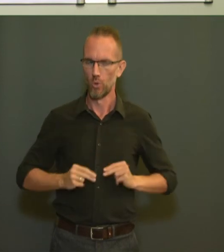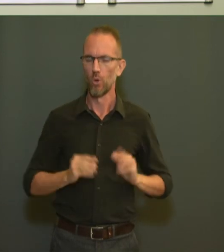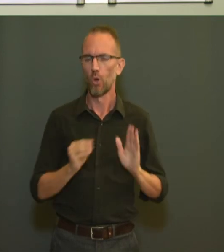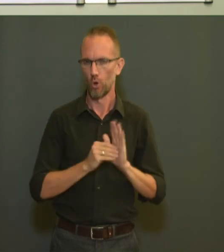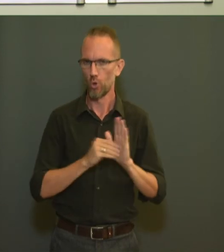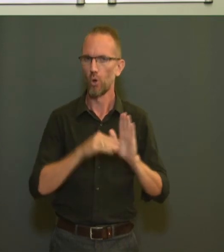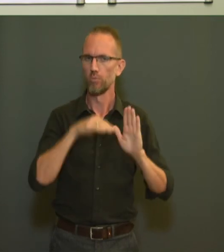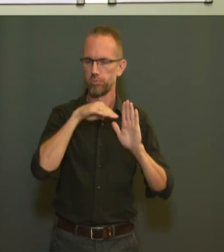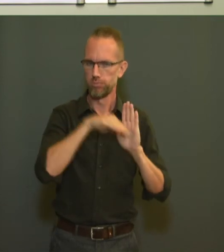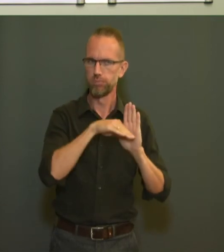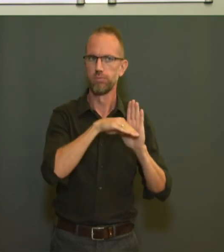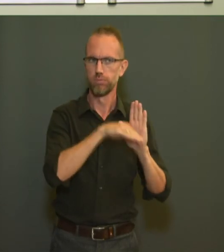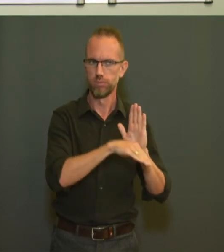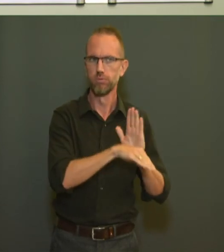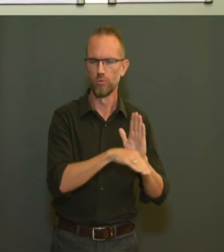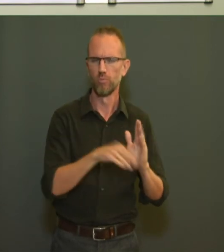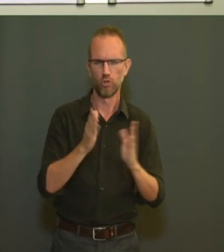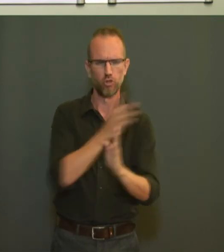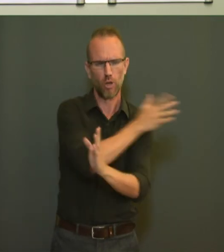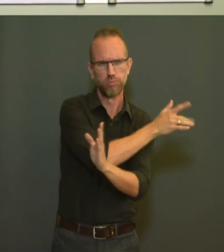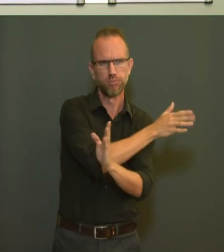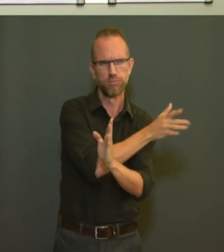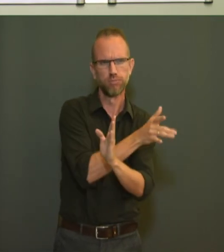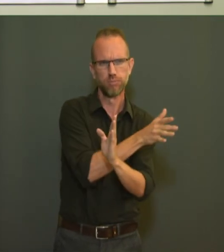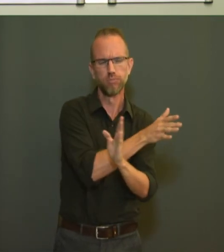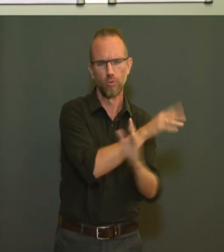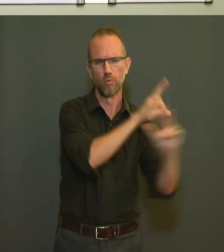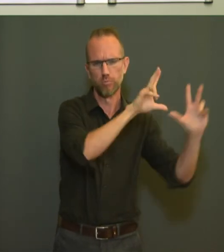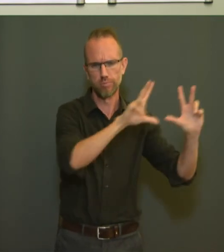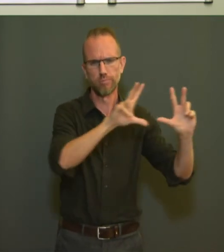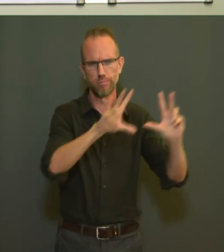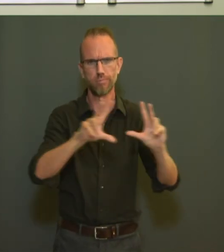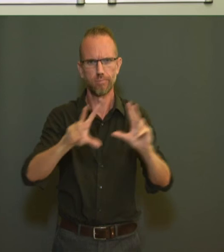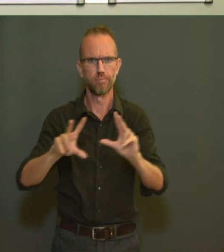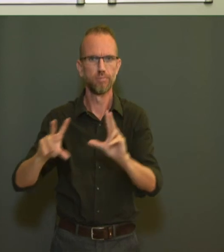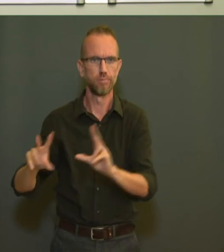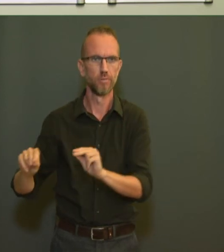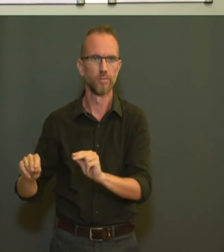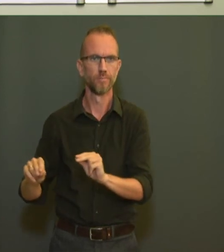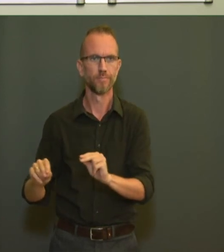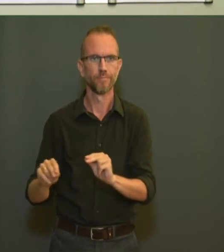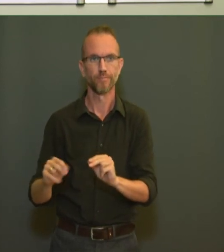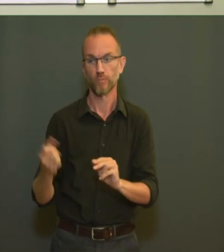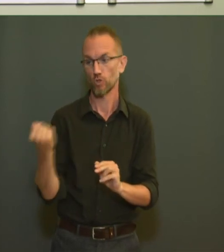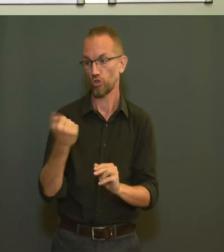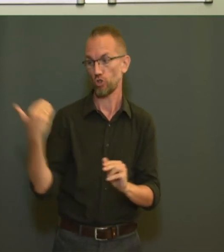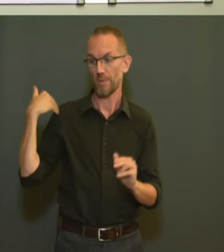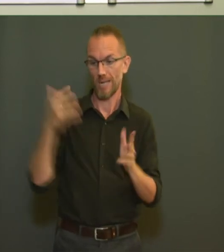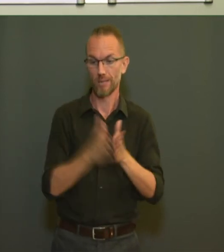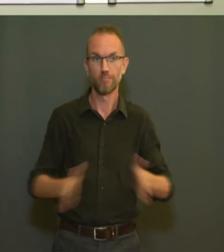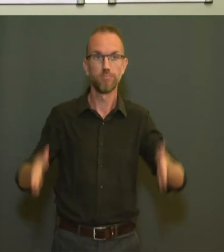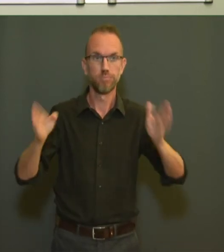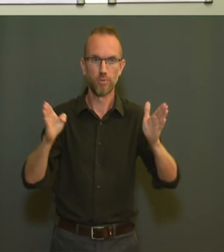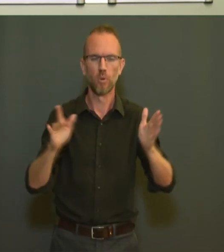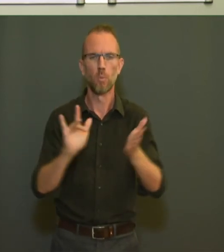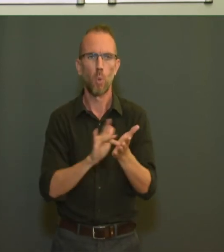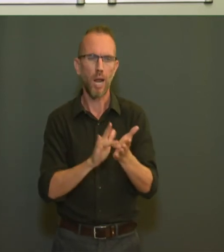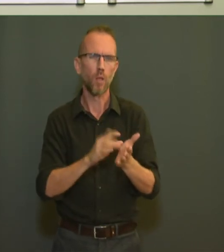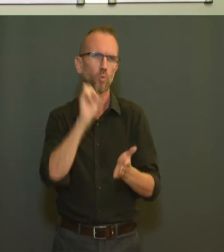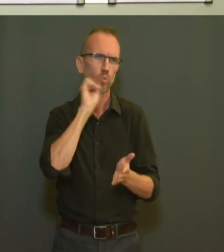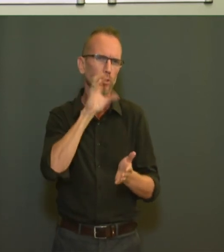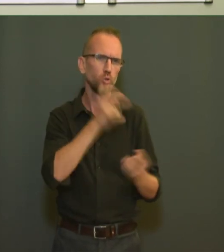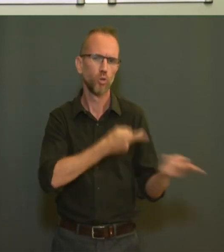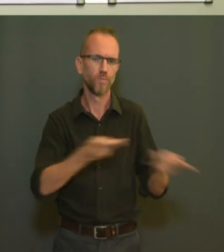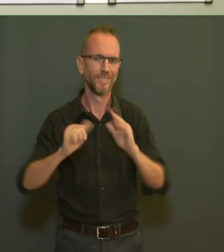déjà maintenant un certain temps, avec 16 admissions par jour, alors qu'on était à 19